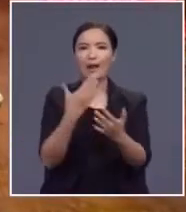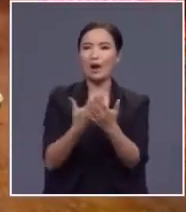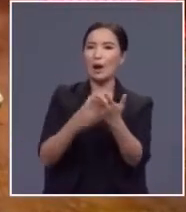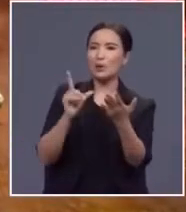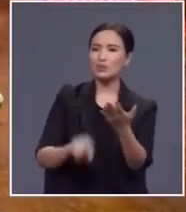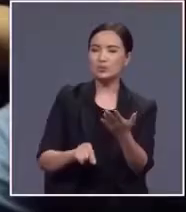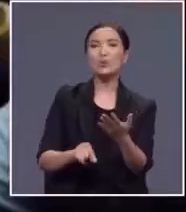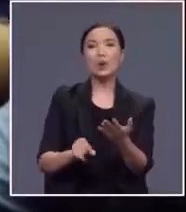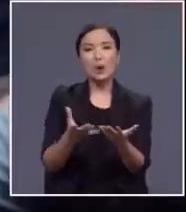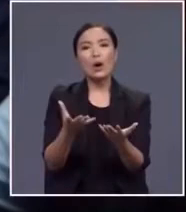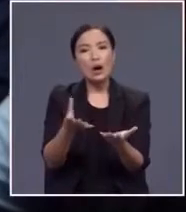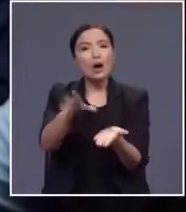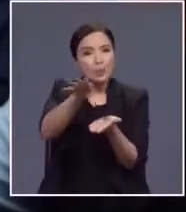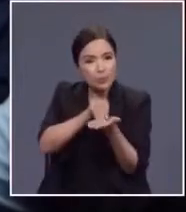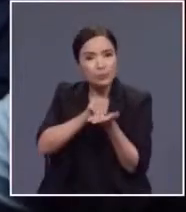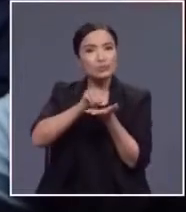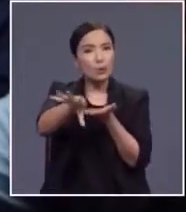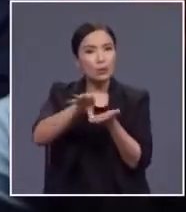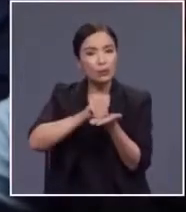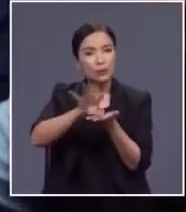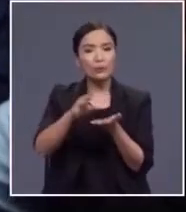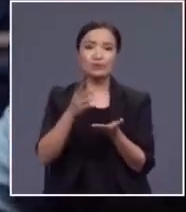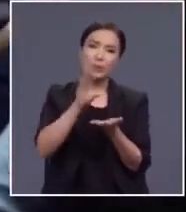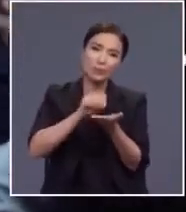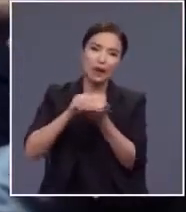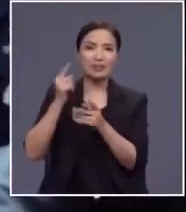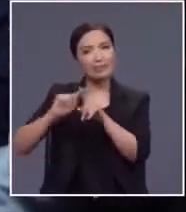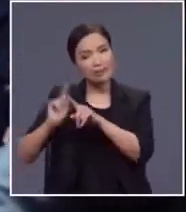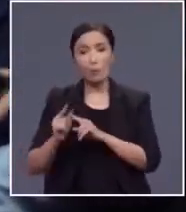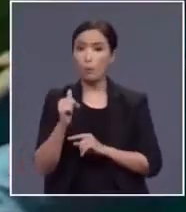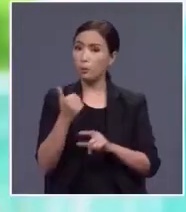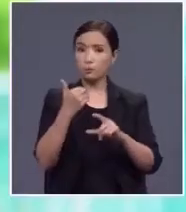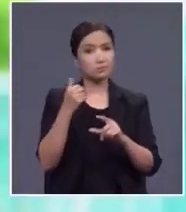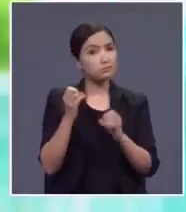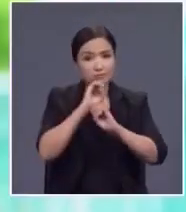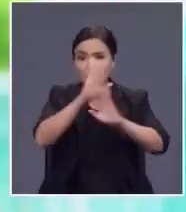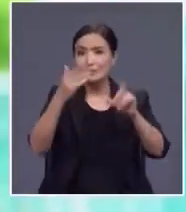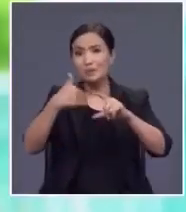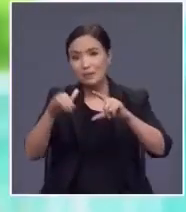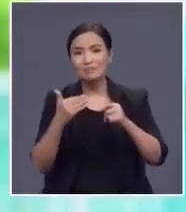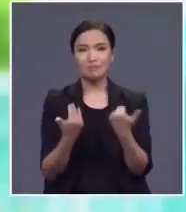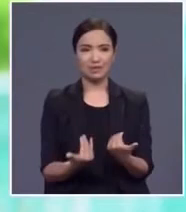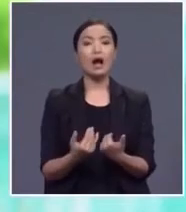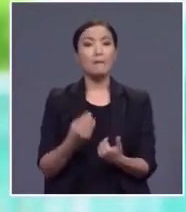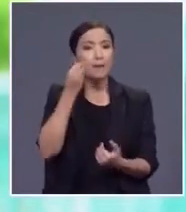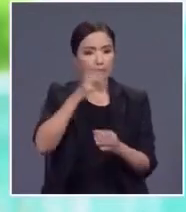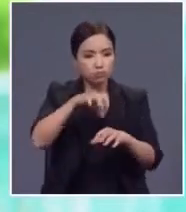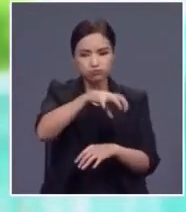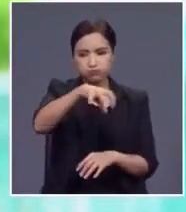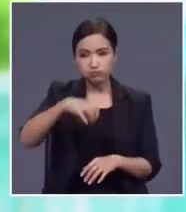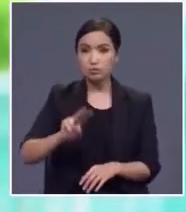ชัดเจนขณะนี้ตามแผนงานภายในปีนี้เรามอบหมายให้ได้รับมอบหมายให้ทํา 24,700 ครับ เราทำไป